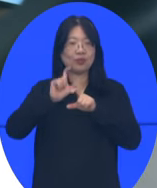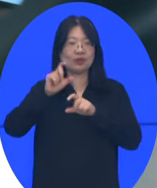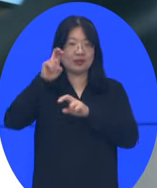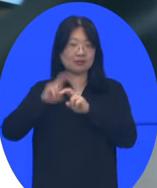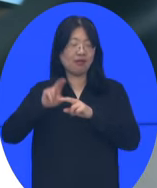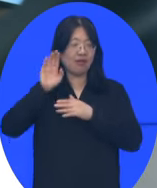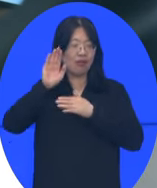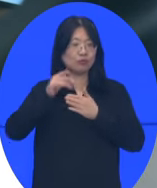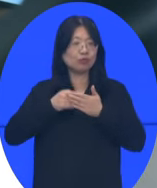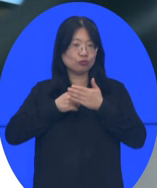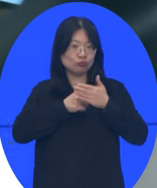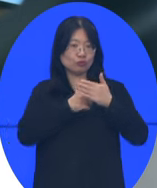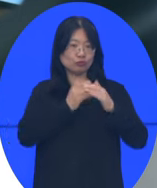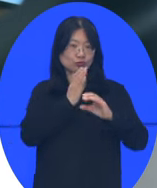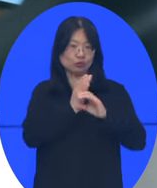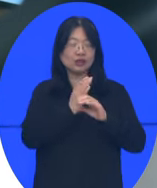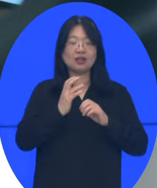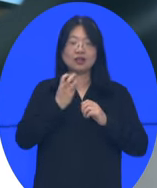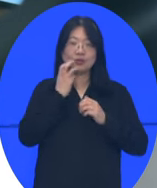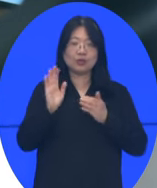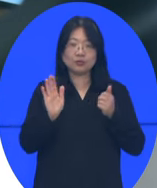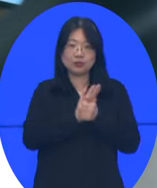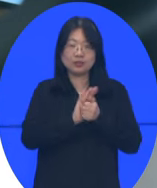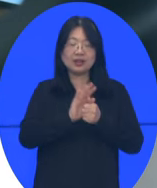특히 앞으로 추진될 경기도형